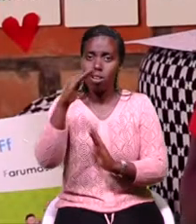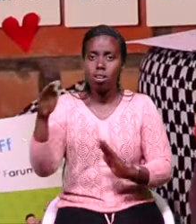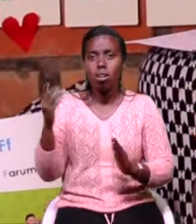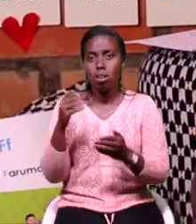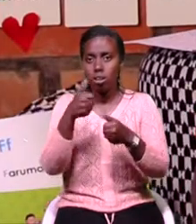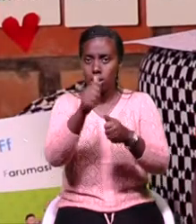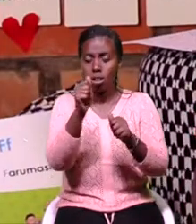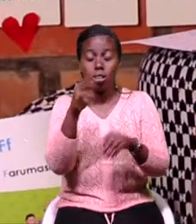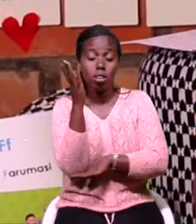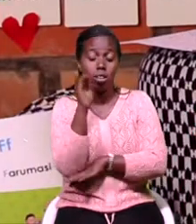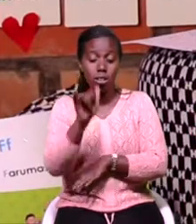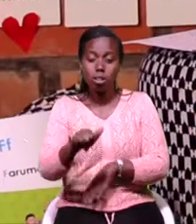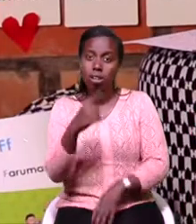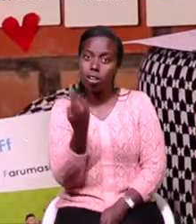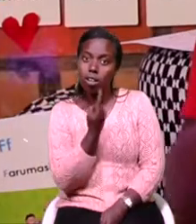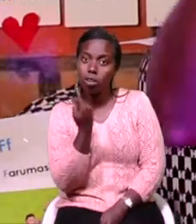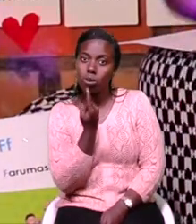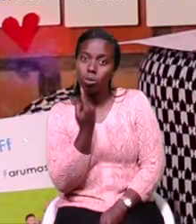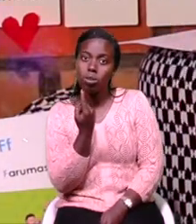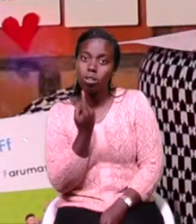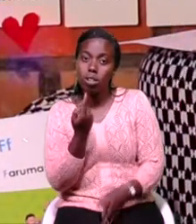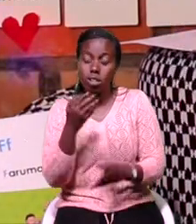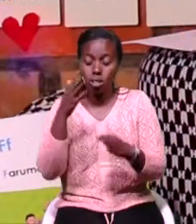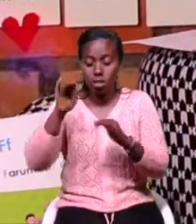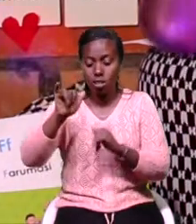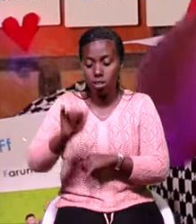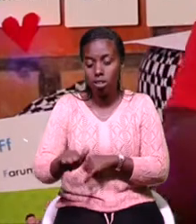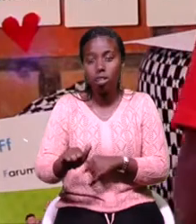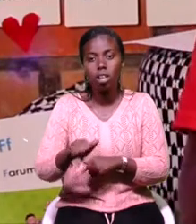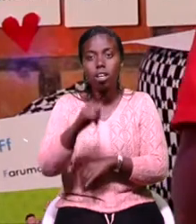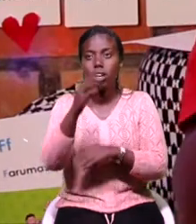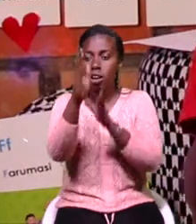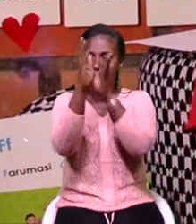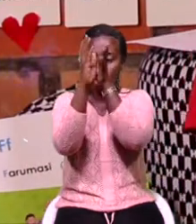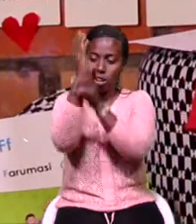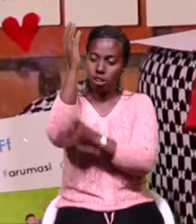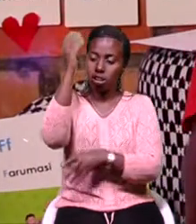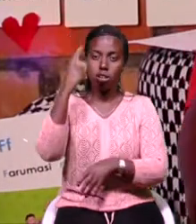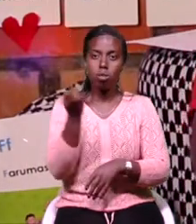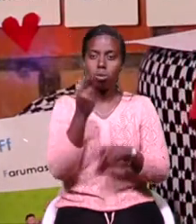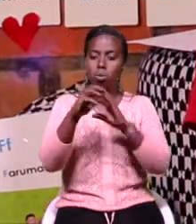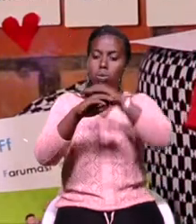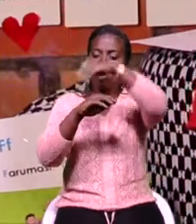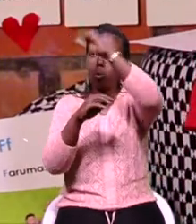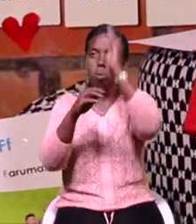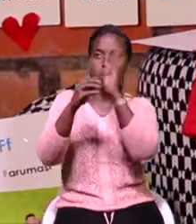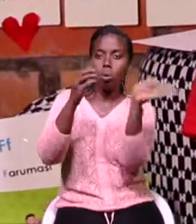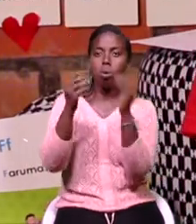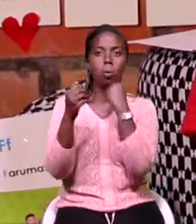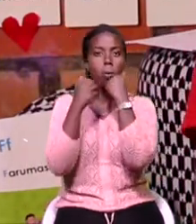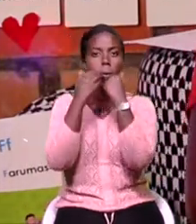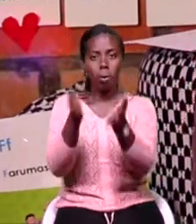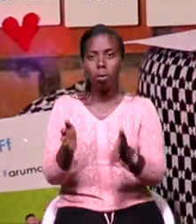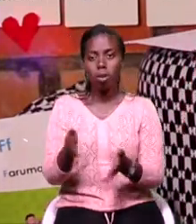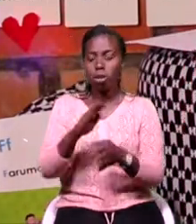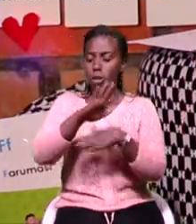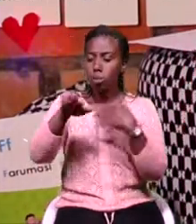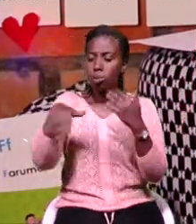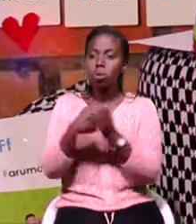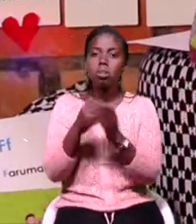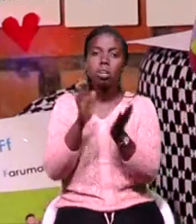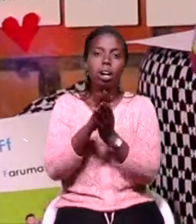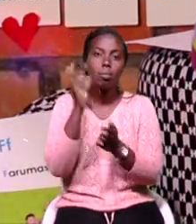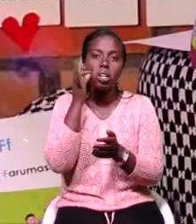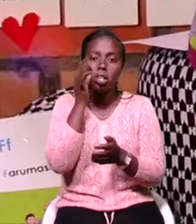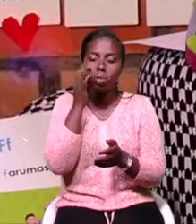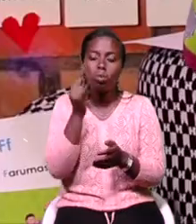gisigaye ari cyonyine gisigaye ari iki ari gihimba gusa nta mashami nta mababi byose n'imbuto